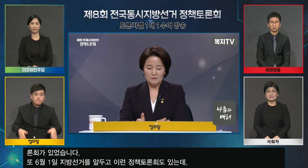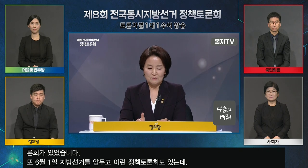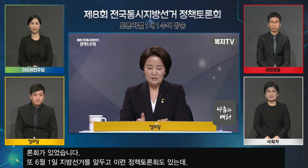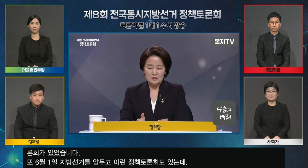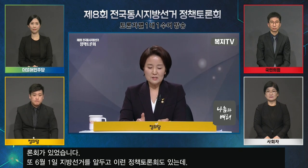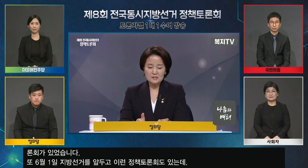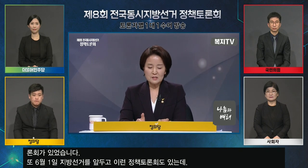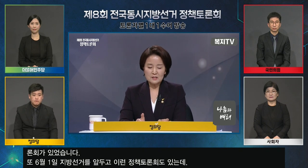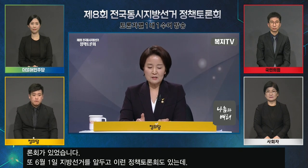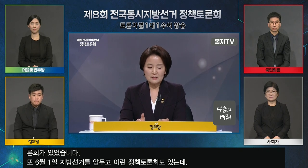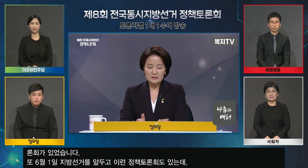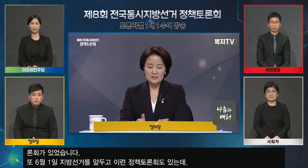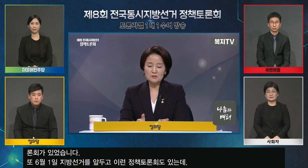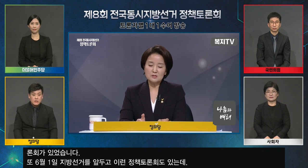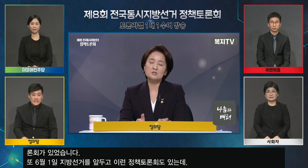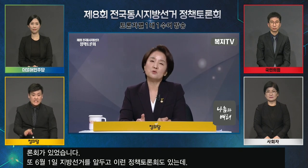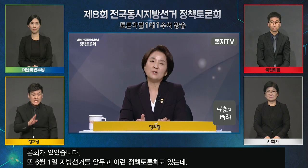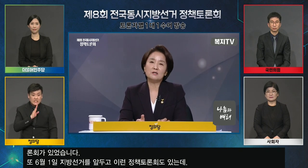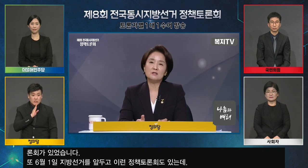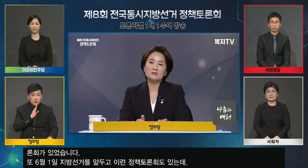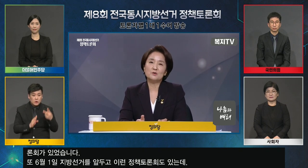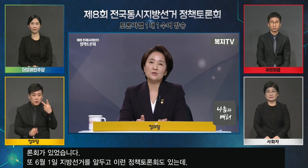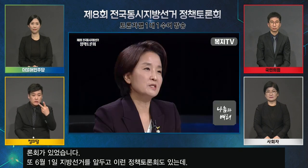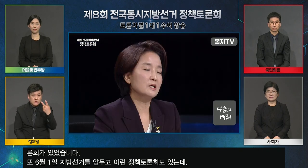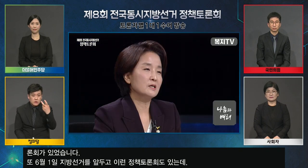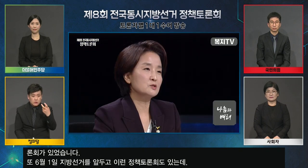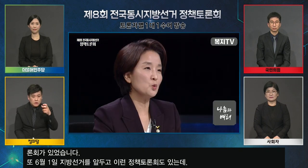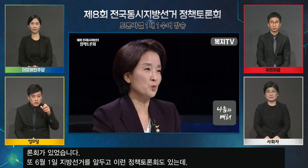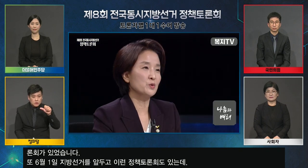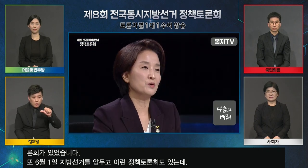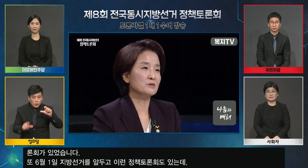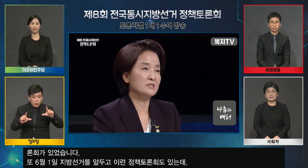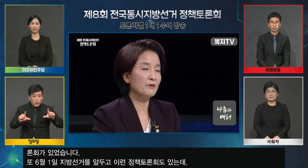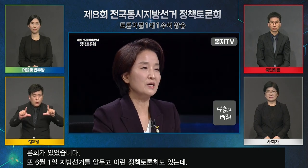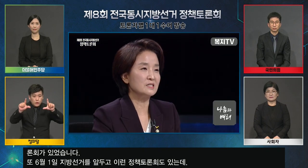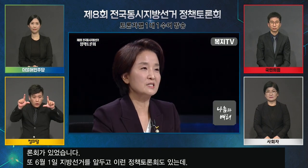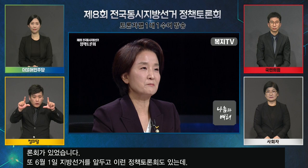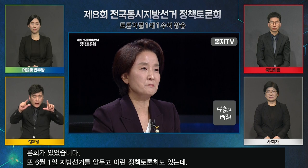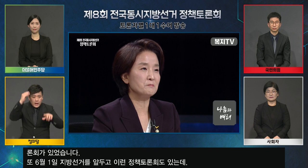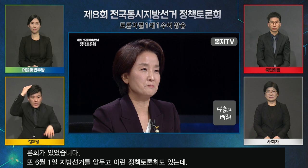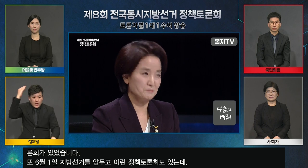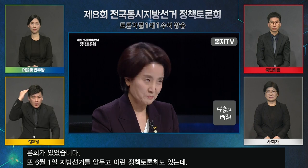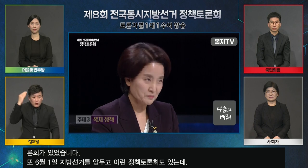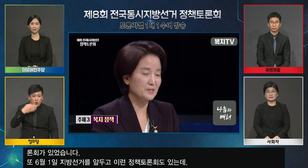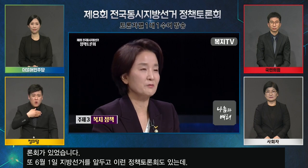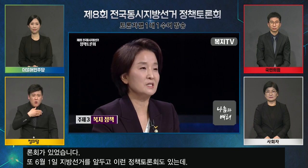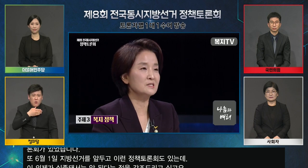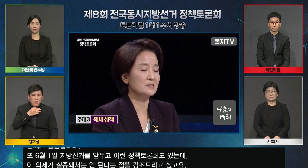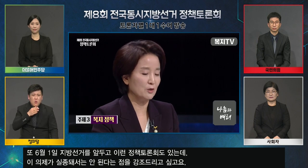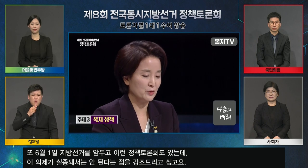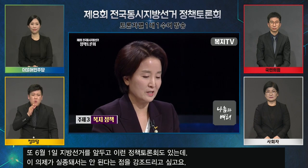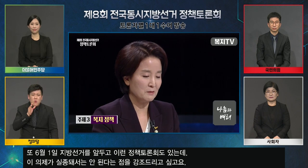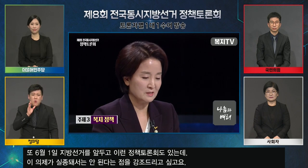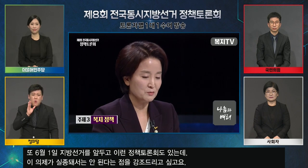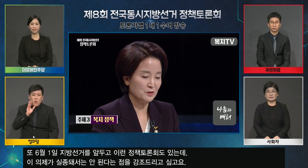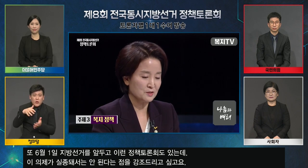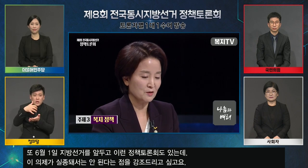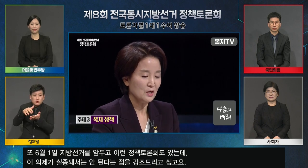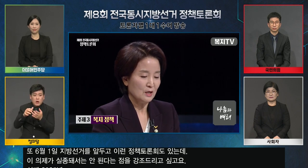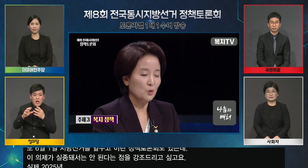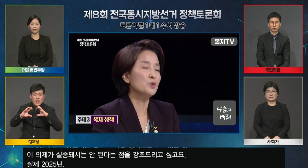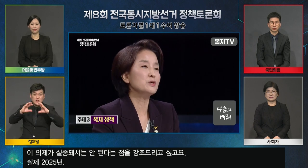실제 2025년 아까 저희 나라 초고령 사회 진입이 확실시 되고 있다